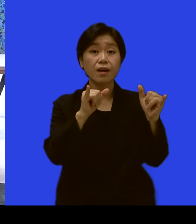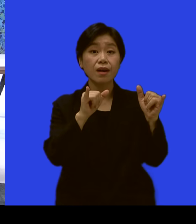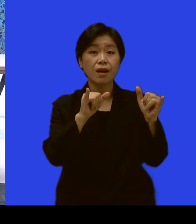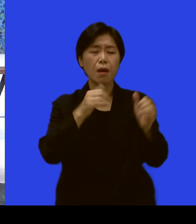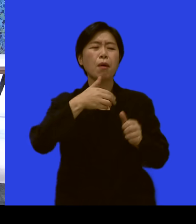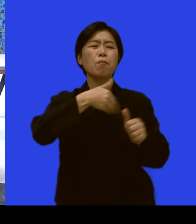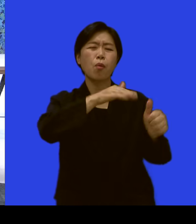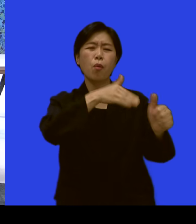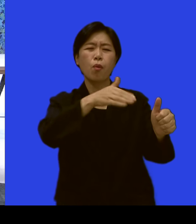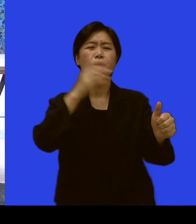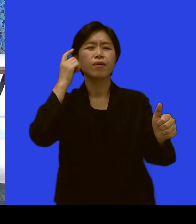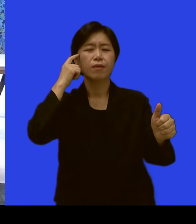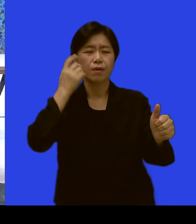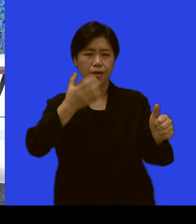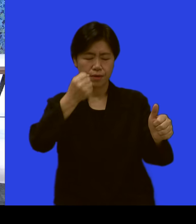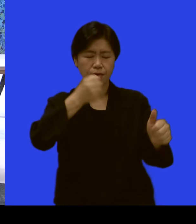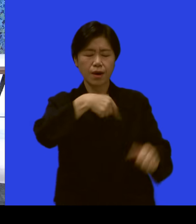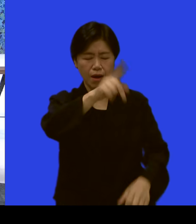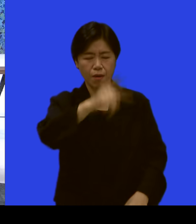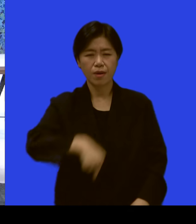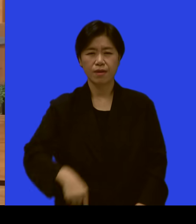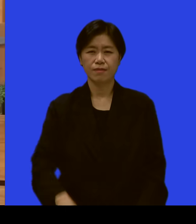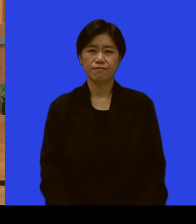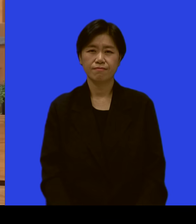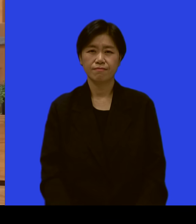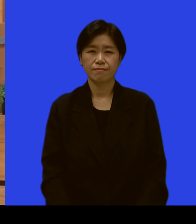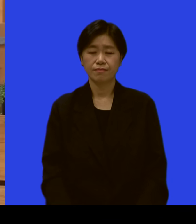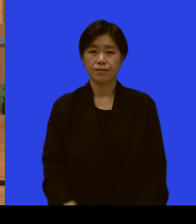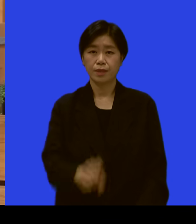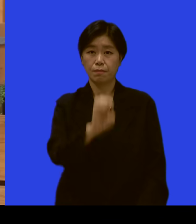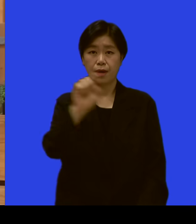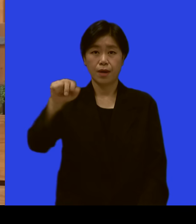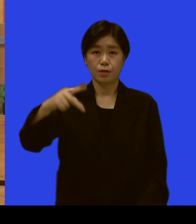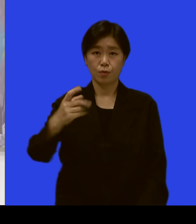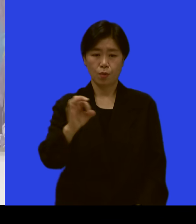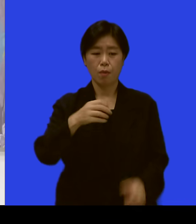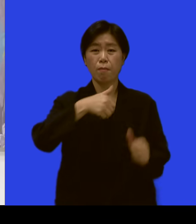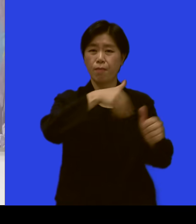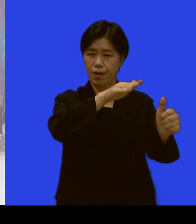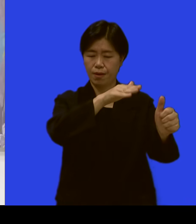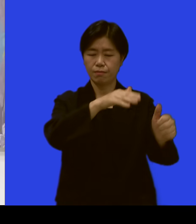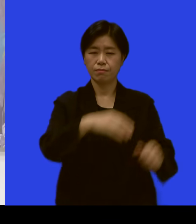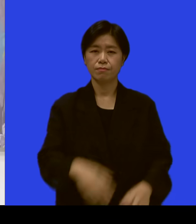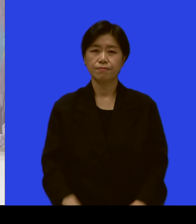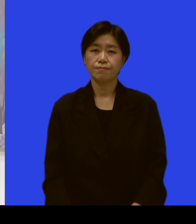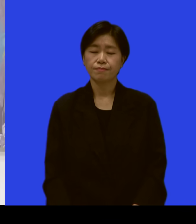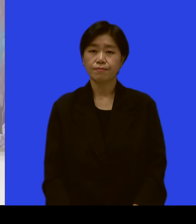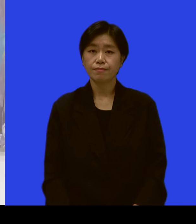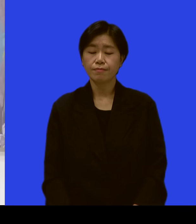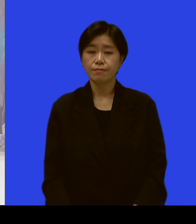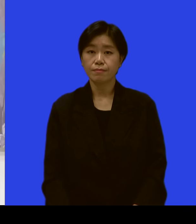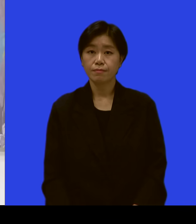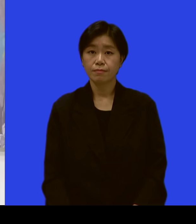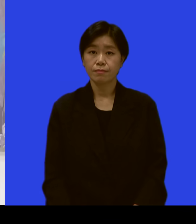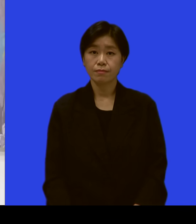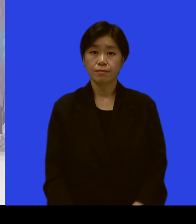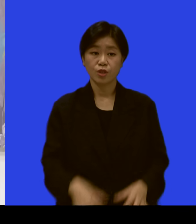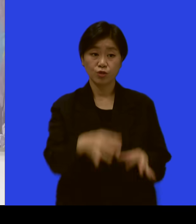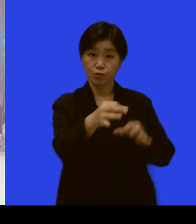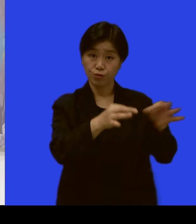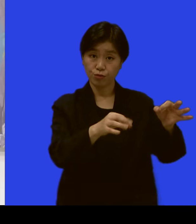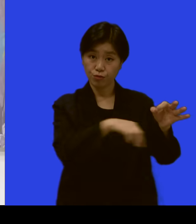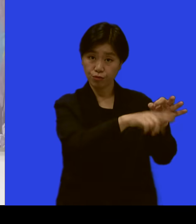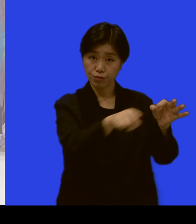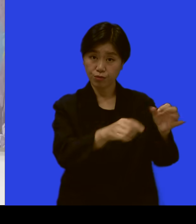파송할 테니까 가서 다시 와. 다시 와라. 파송을 받아 가신 거네요. 네. 거기에 있는 친구들이 이제 그